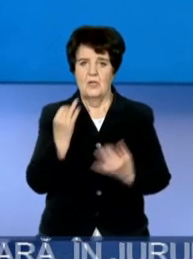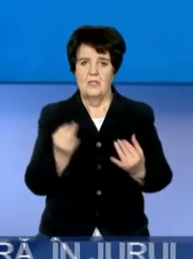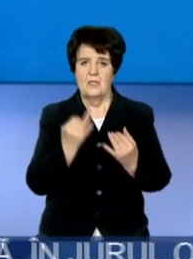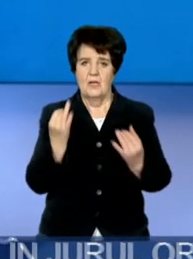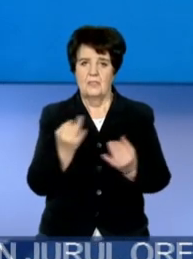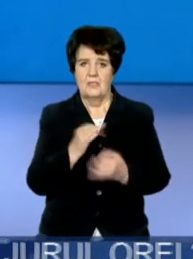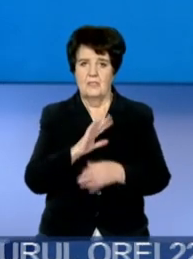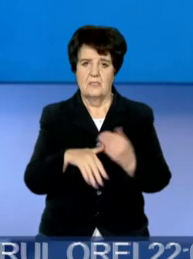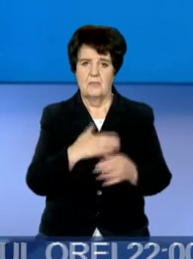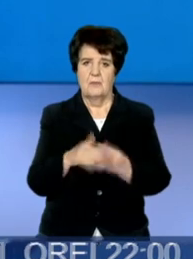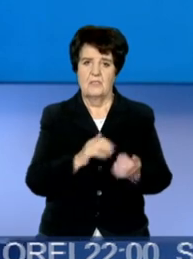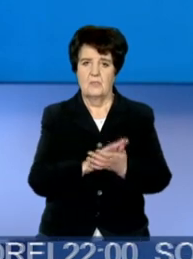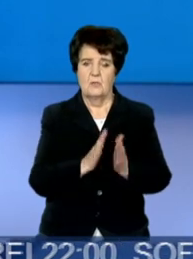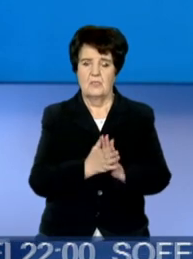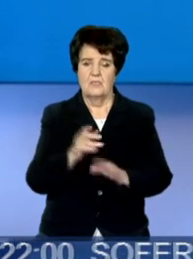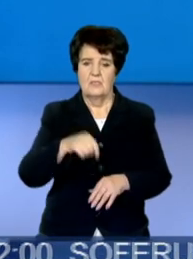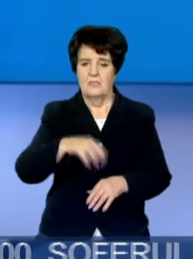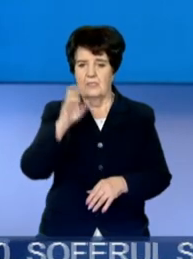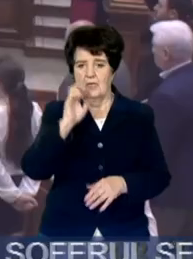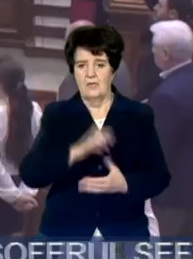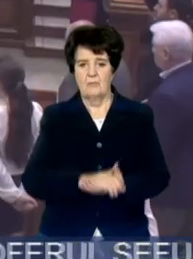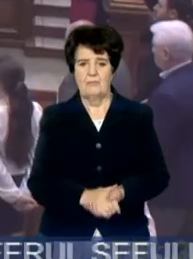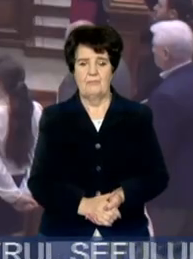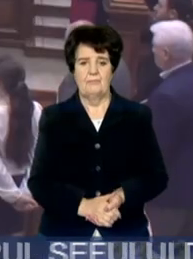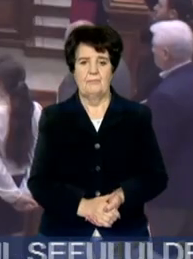de destabilizarea situației în țară